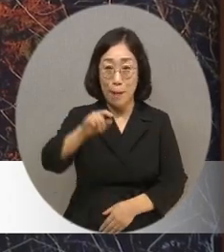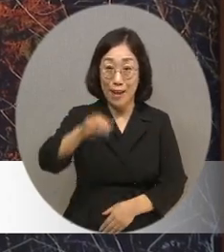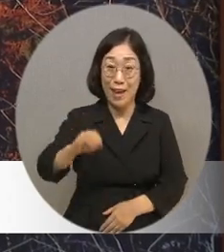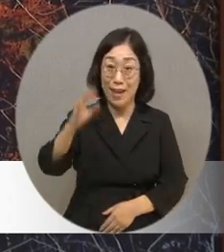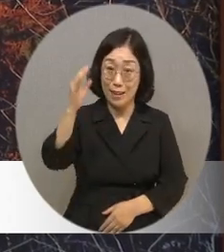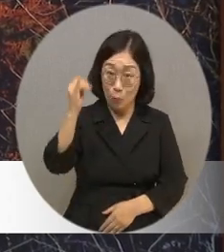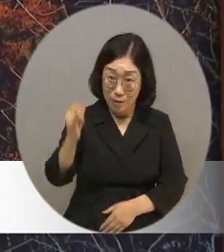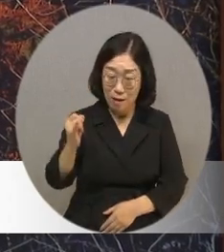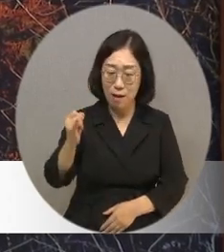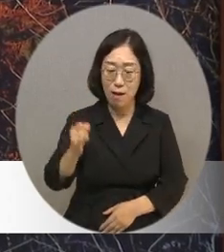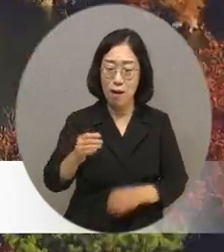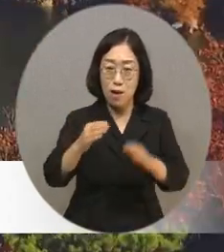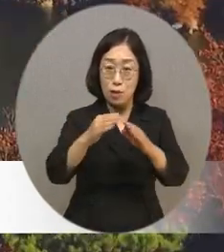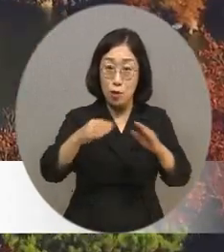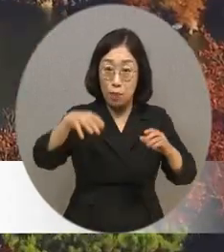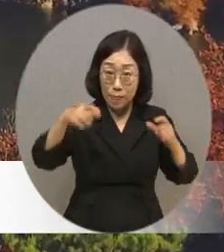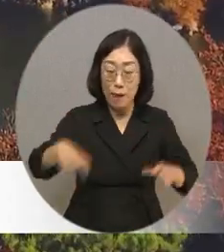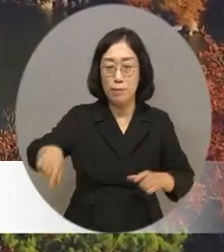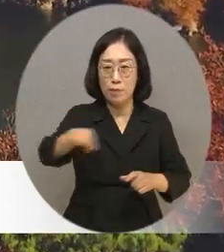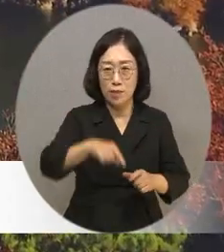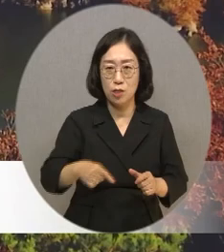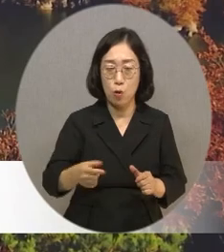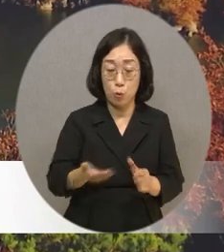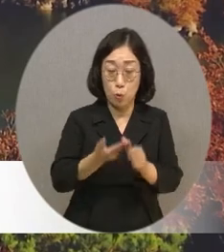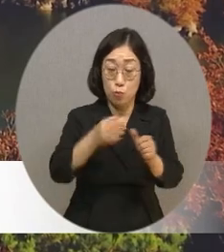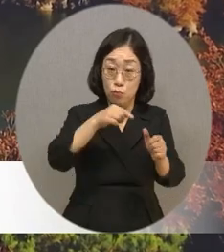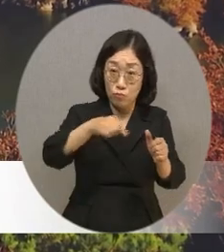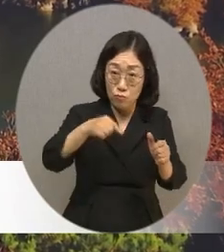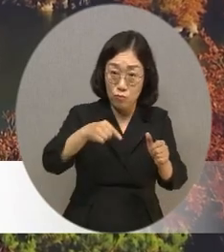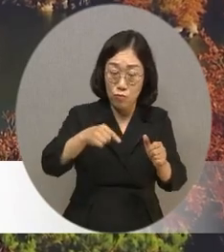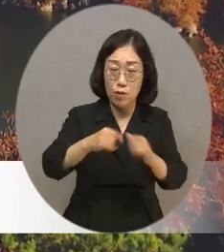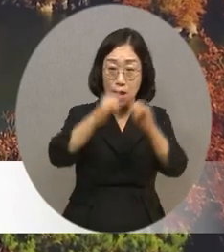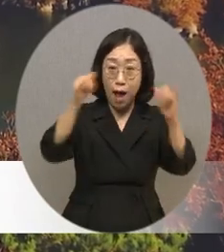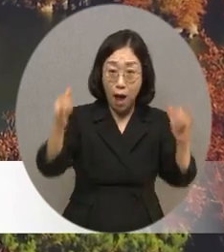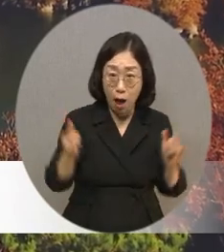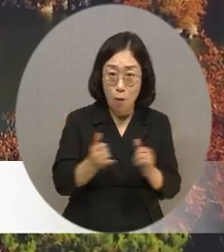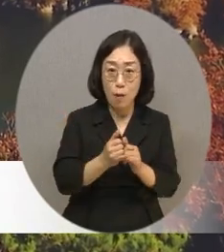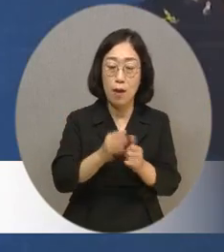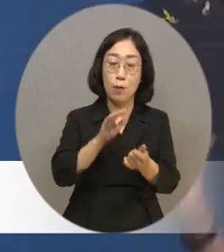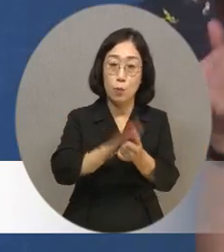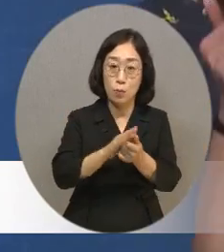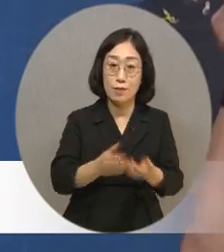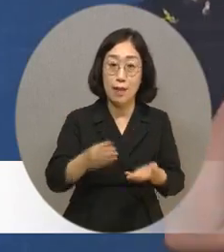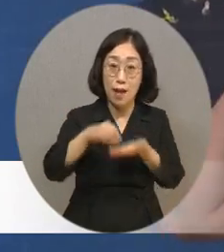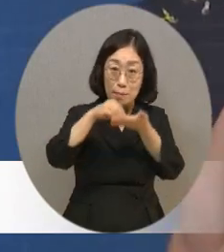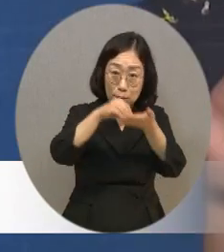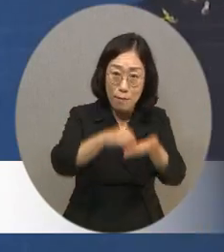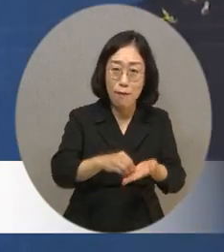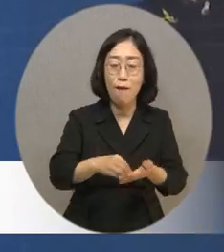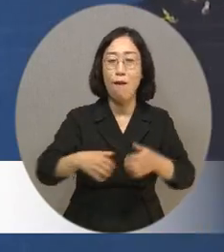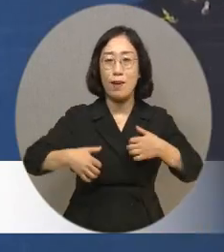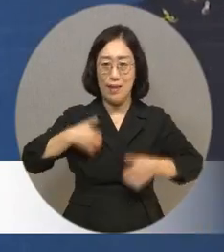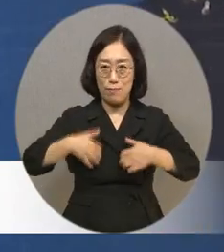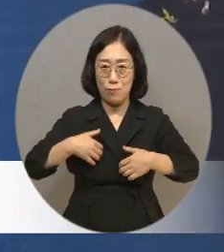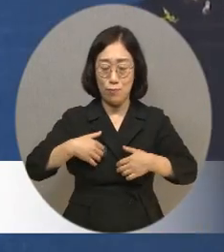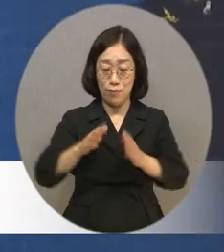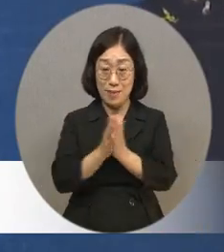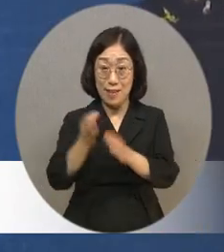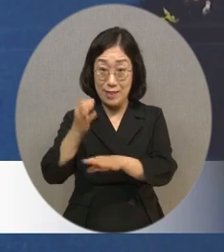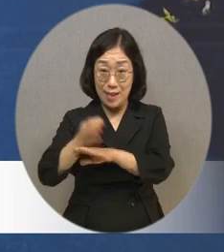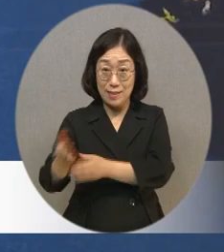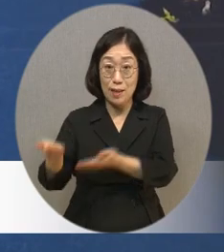전남 인재들을 위한 사회공원 활동에 참여하게 돼 기쁘다며 이번에 기탁한 도서가 전남